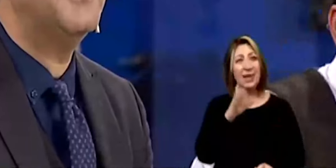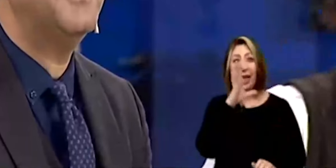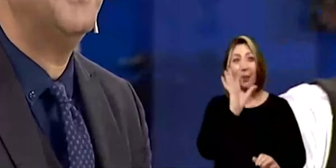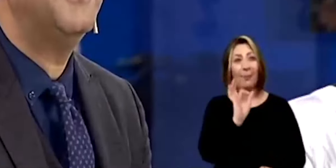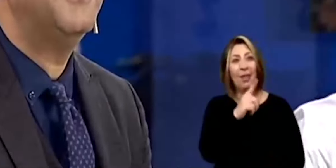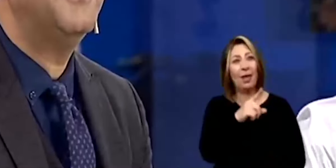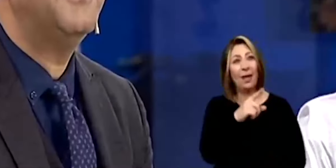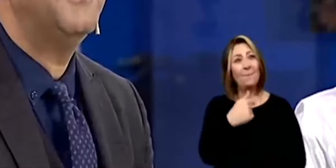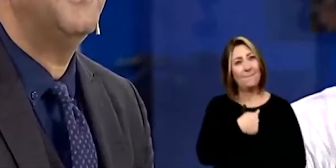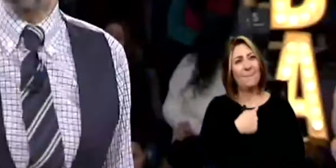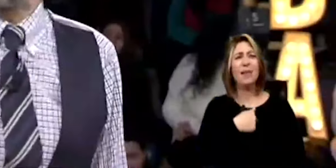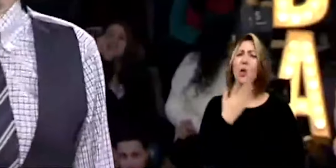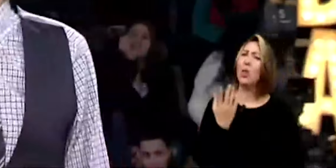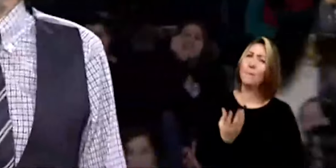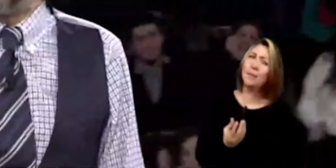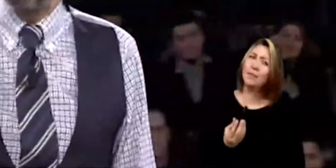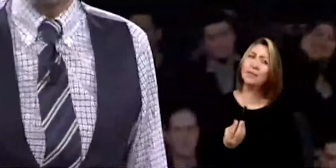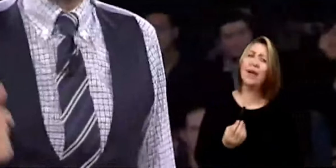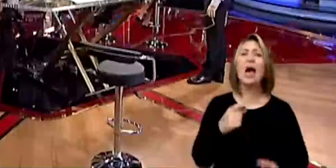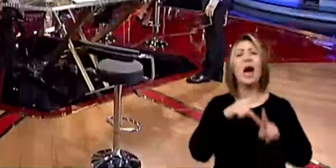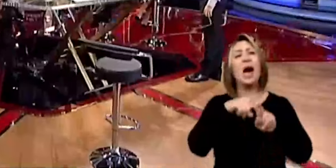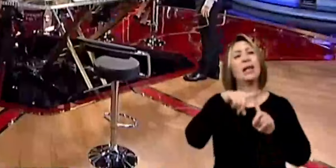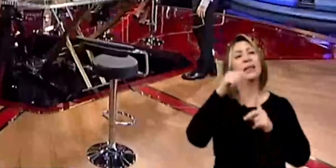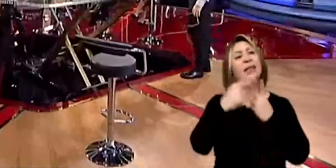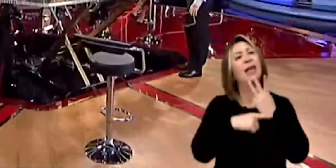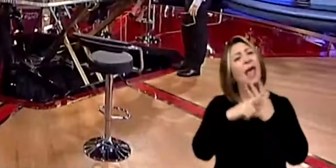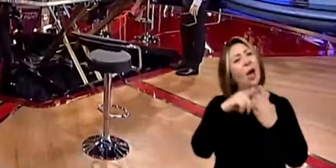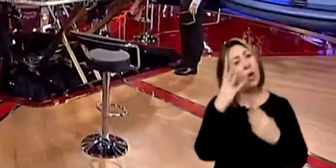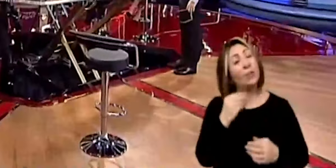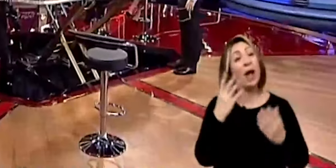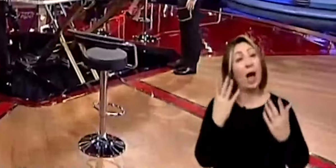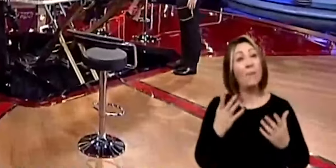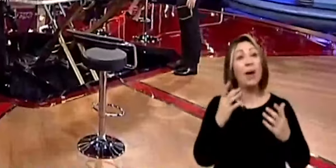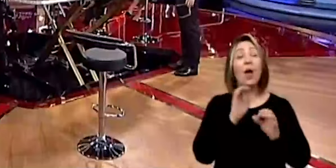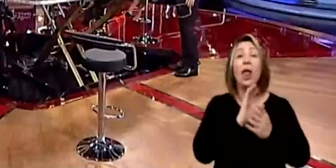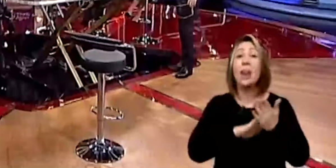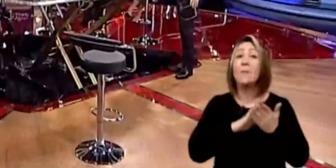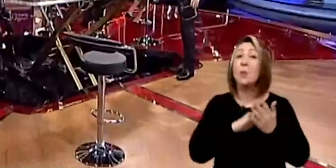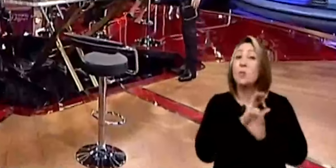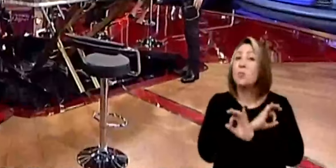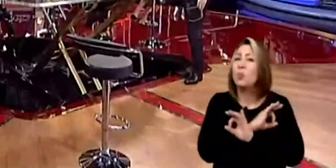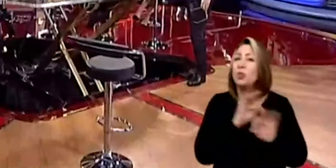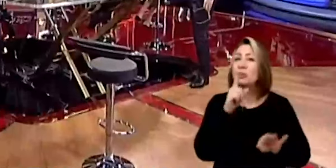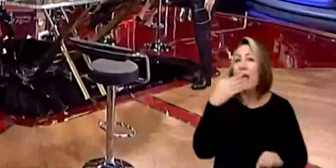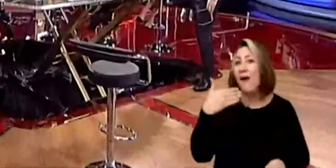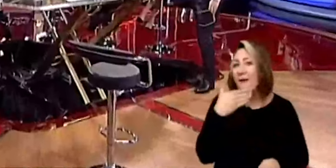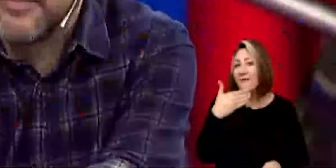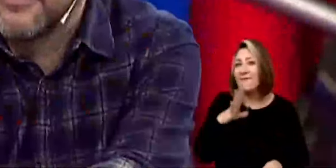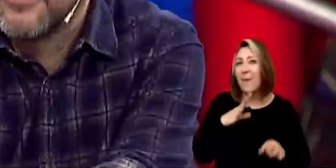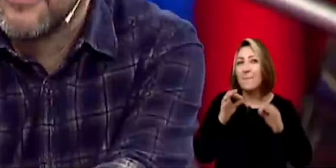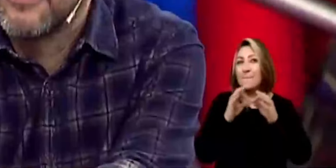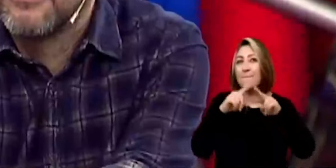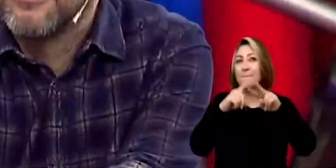Kimle gireceğiz? Benle de olabilir, Atiye ile de olabilir. Ama elimde müthiş bir koz var sana karşı. Bay